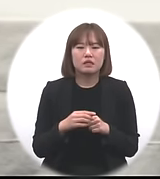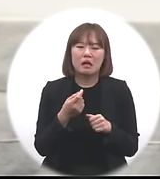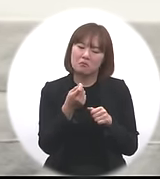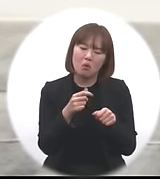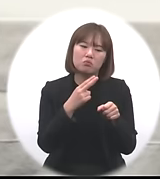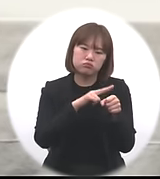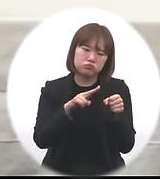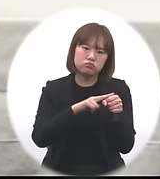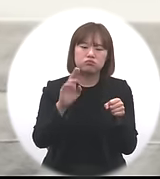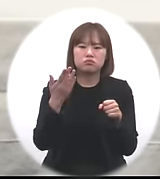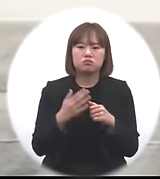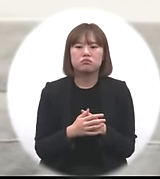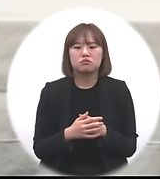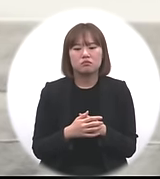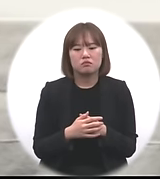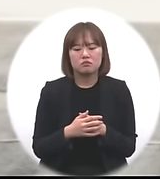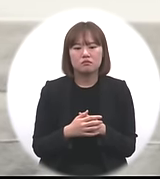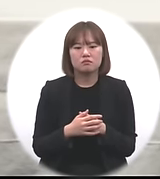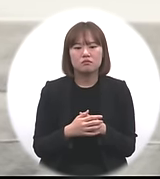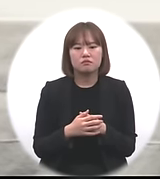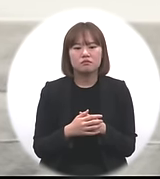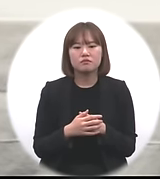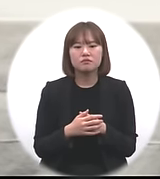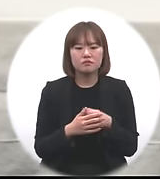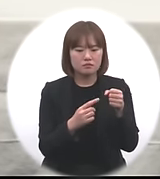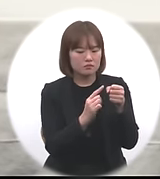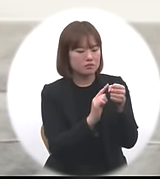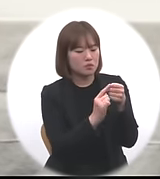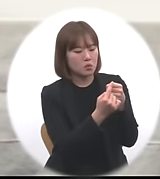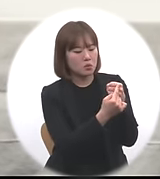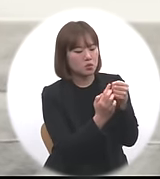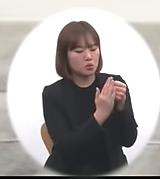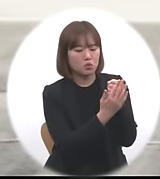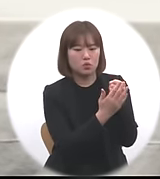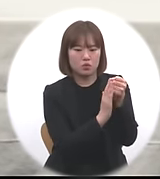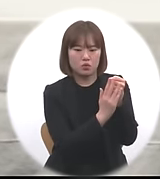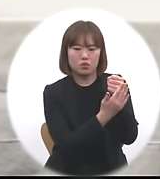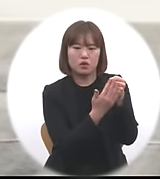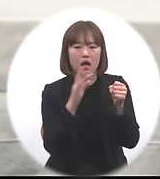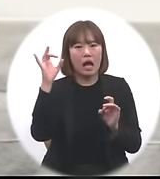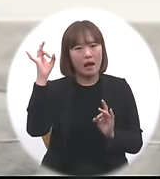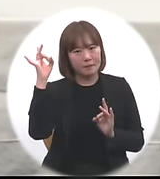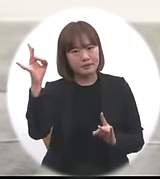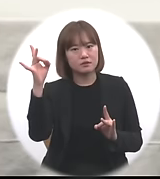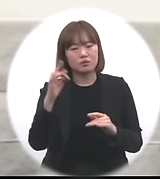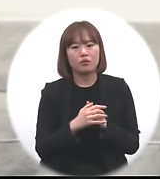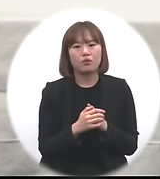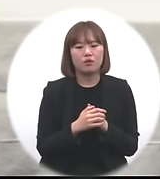문지르시면 됩니다. 또 저 밖에 있는 파란색 화살표는요. 이에 가장 튀어나온 뚱뚱한 부분이죠. 저 자리는 가만히